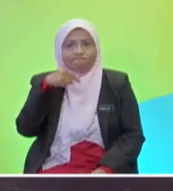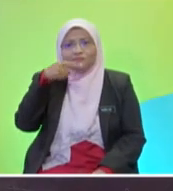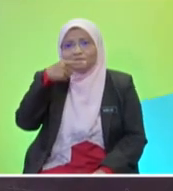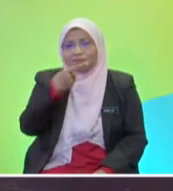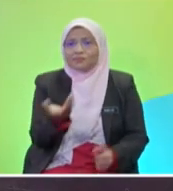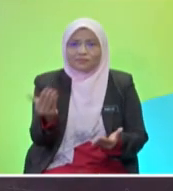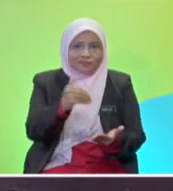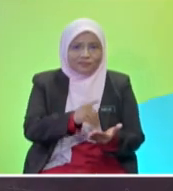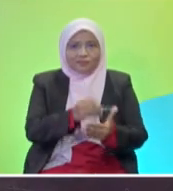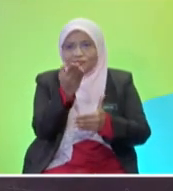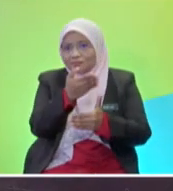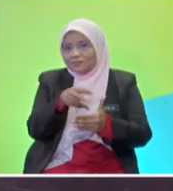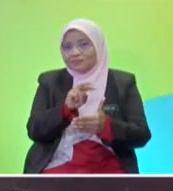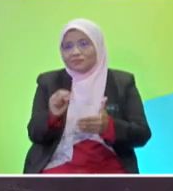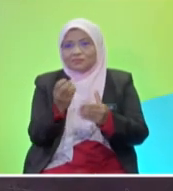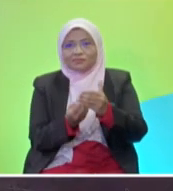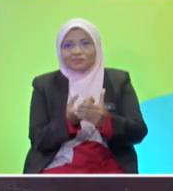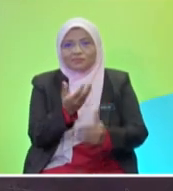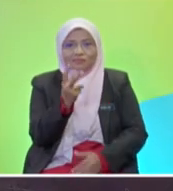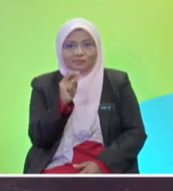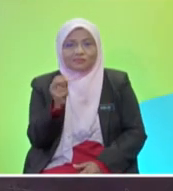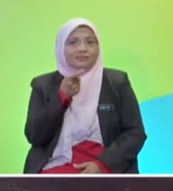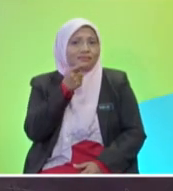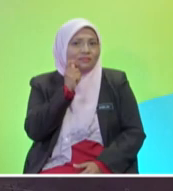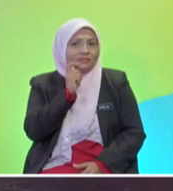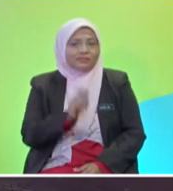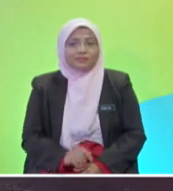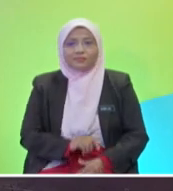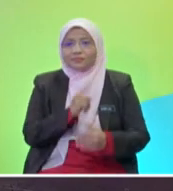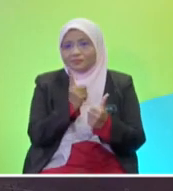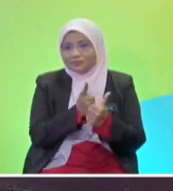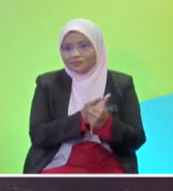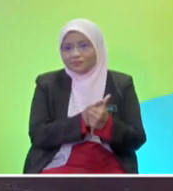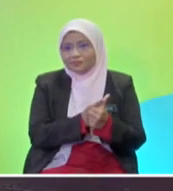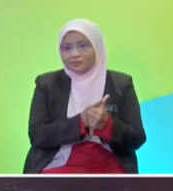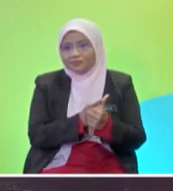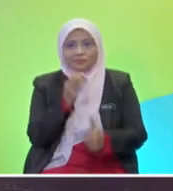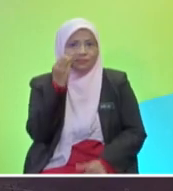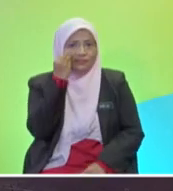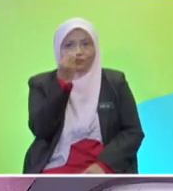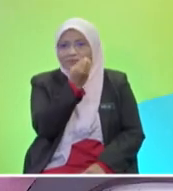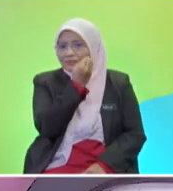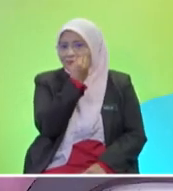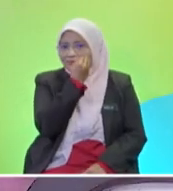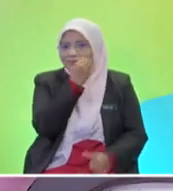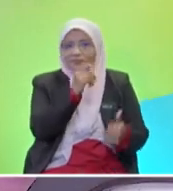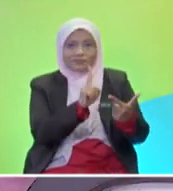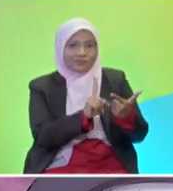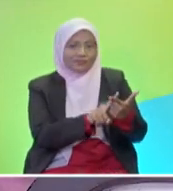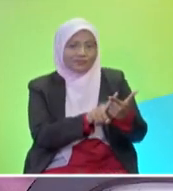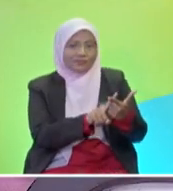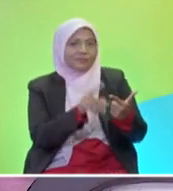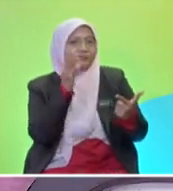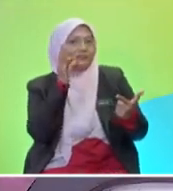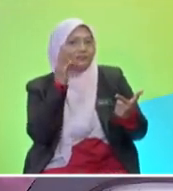dari bunga sampai ke akar. Yang pertama? Yang pertama ialah bunga. Yang kedua? Yang kedua ialah buah.